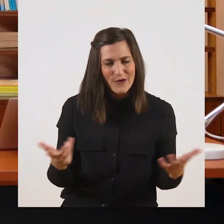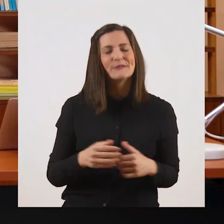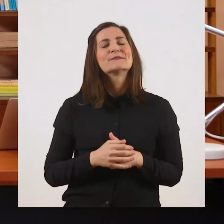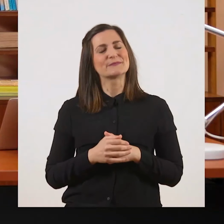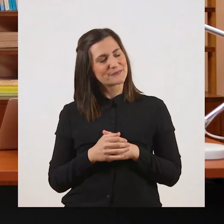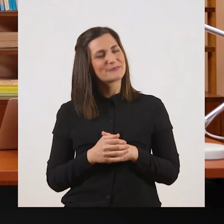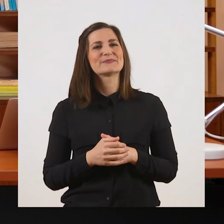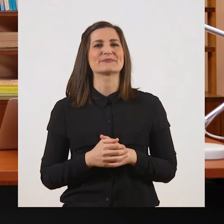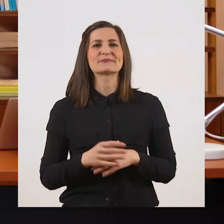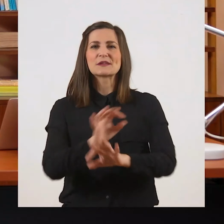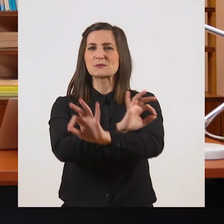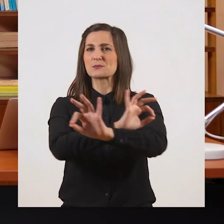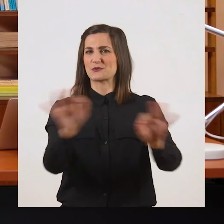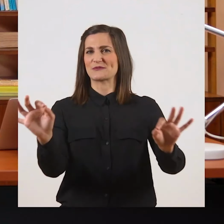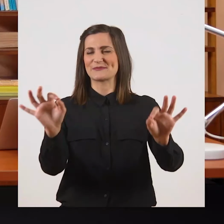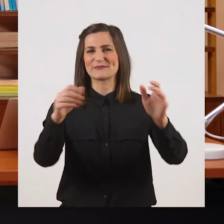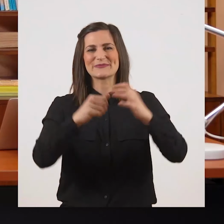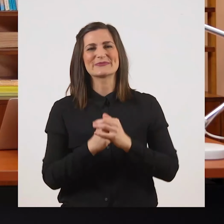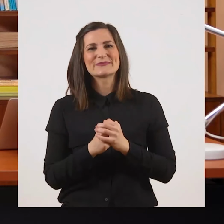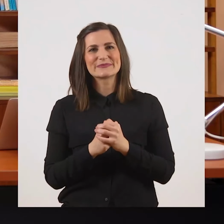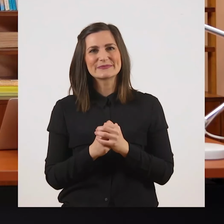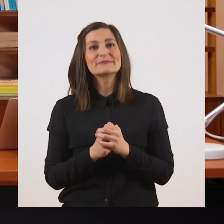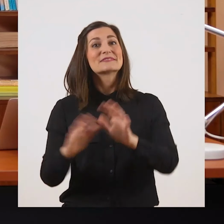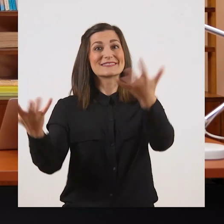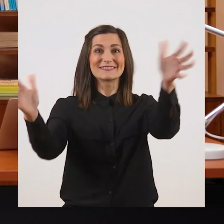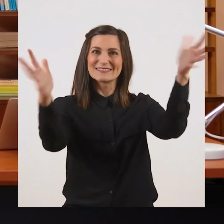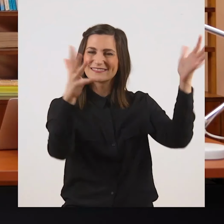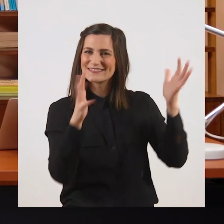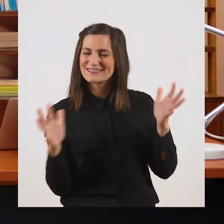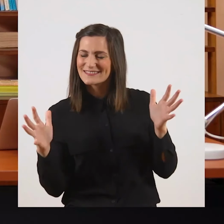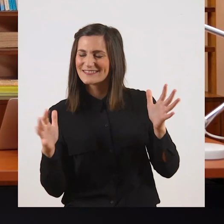Μάλιστα. Πάρα πολύ ωραία. Μπράβο σας.